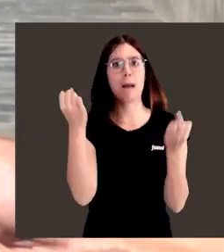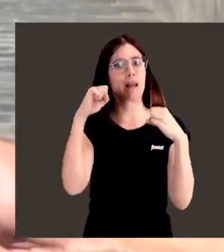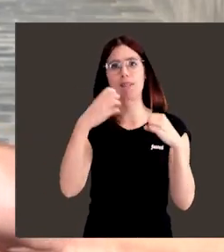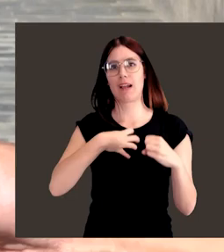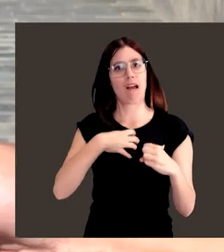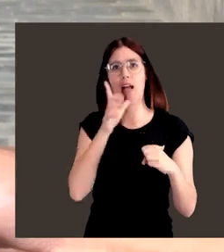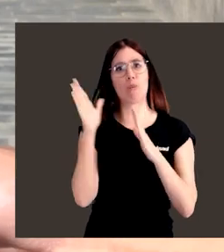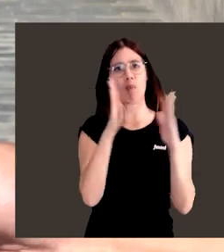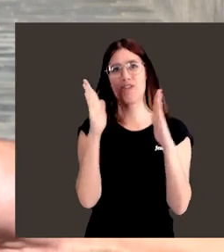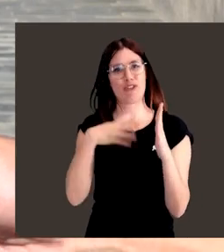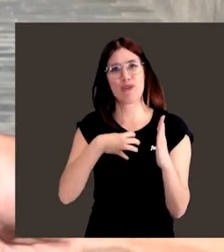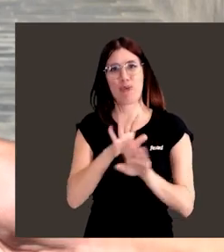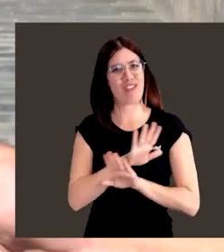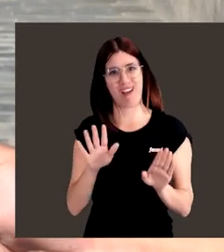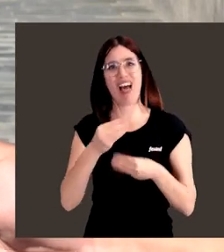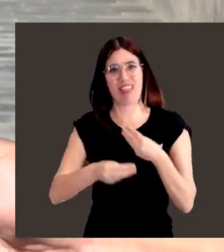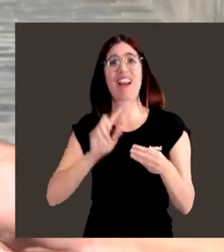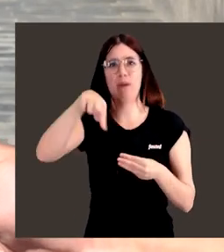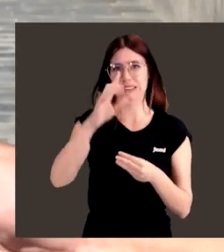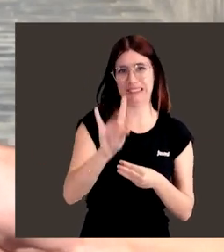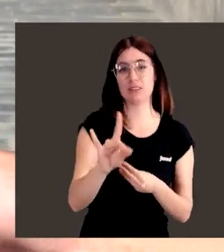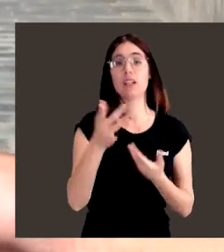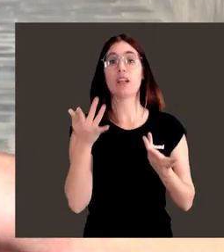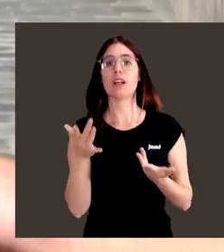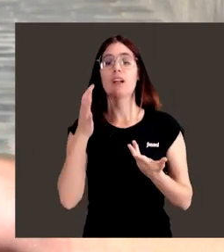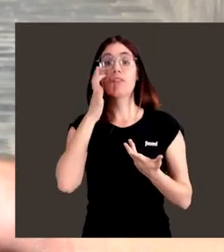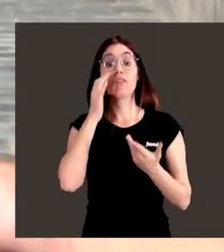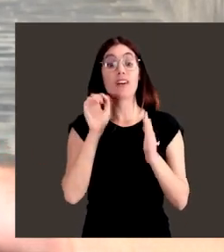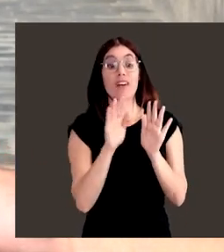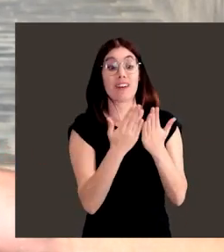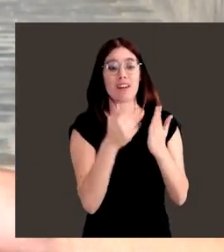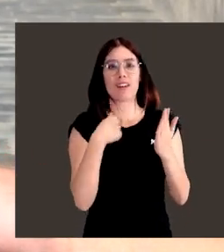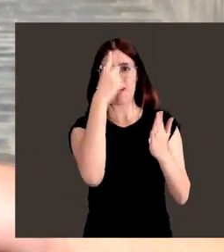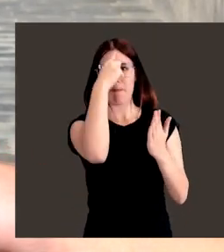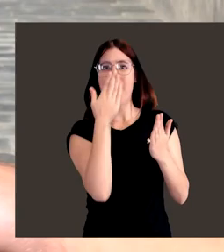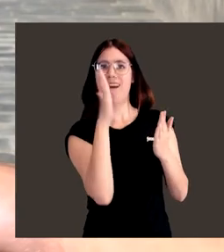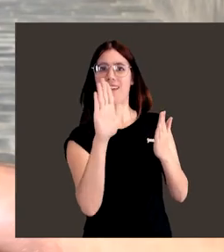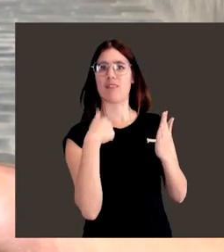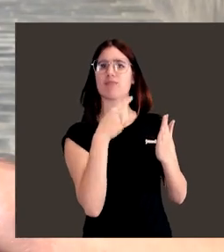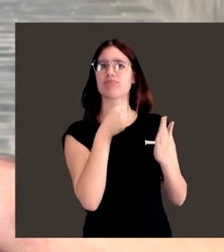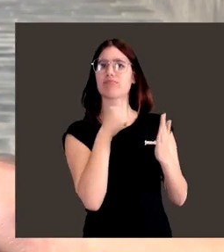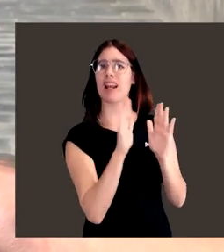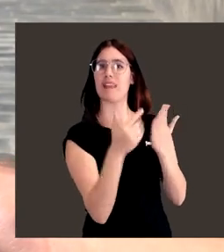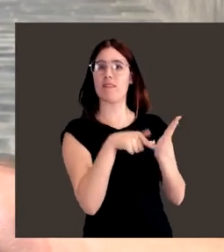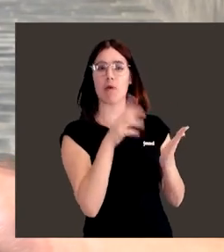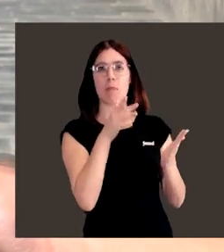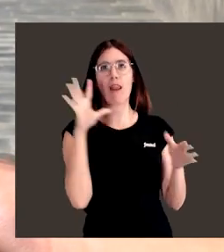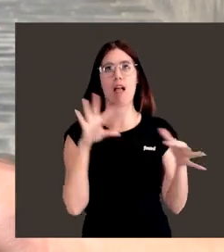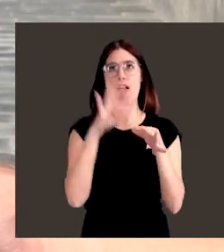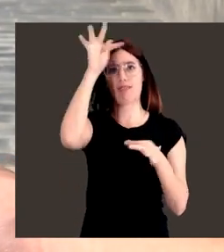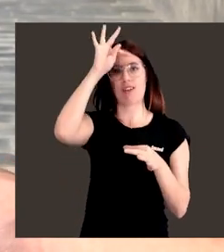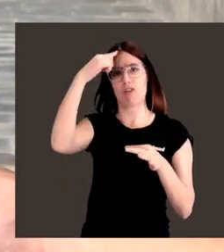poder aplicar de forma física. I llavors, representar-ho amb un llibre i et diu, bueno,